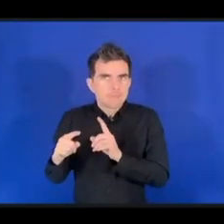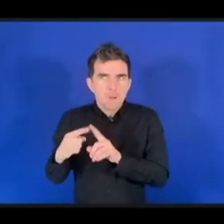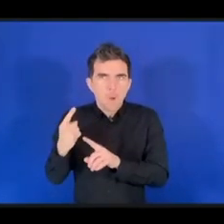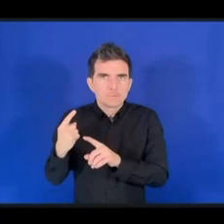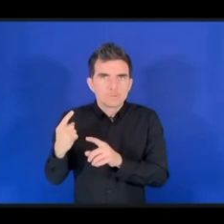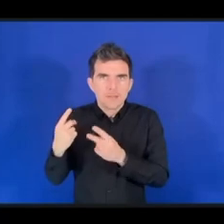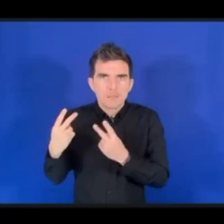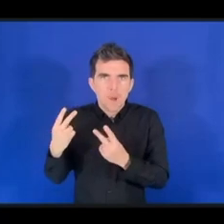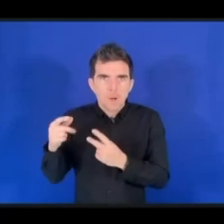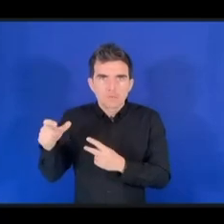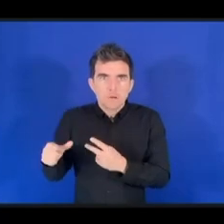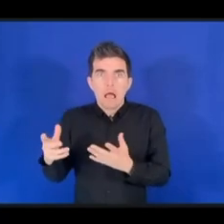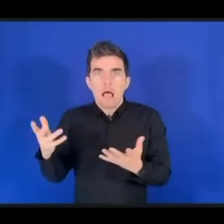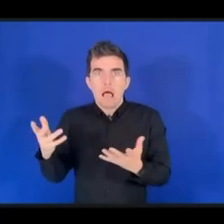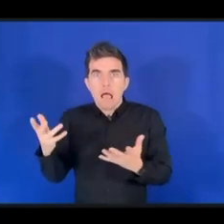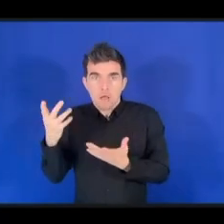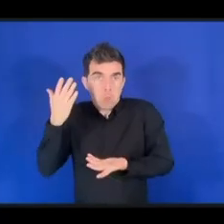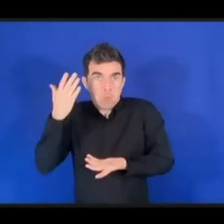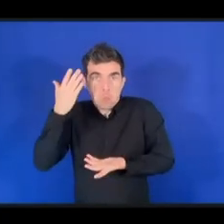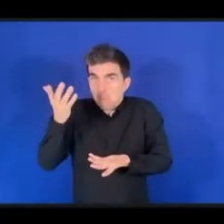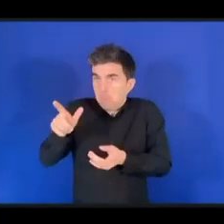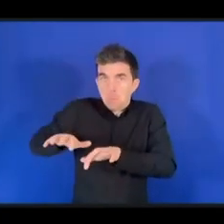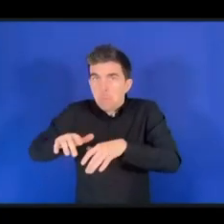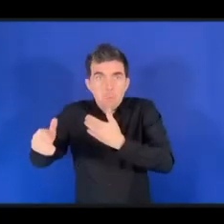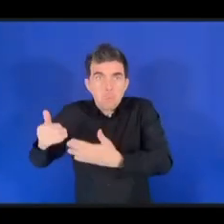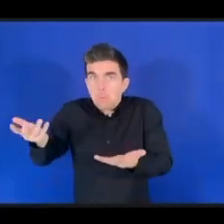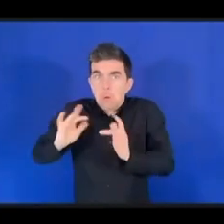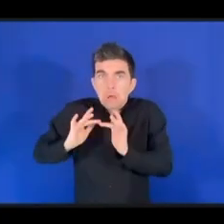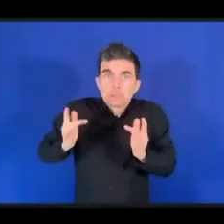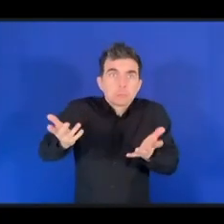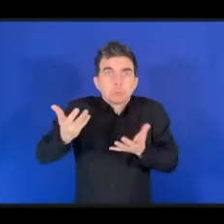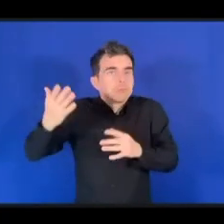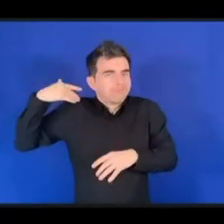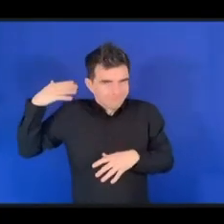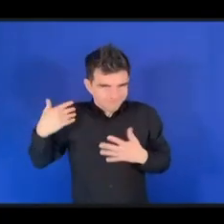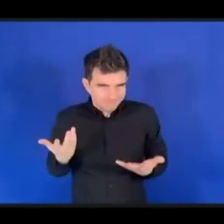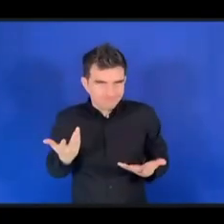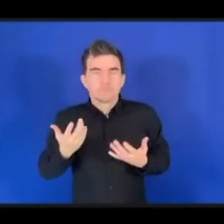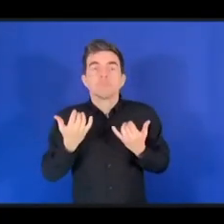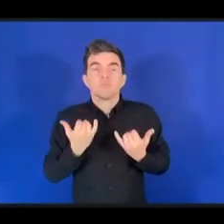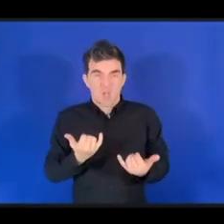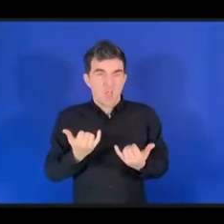وجون باستيل فيما يتعلق بتاثيره على